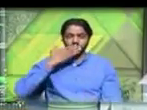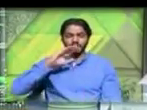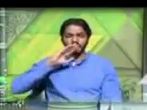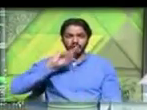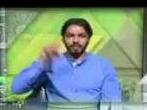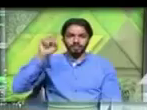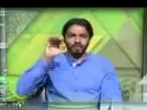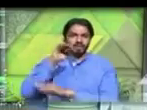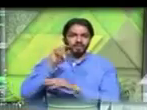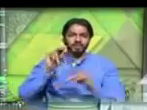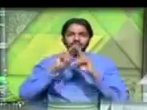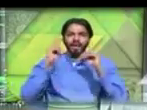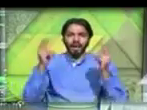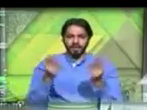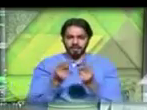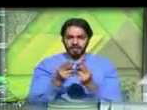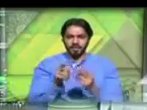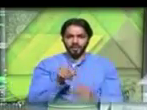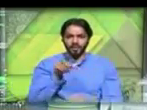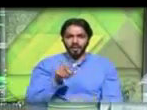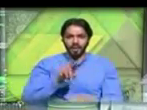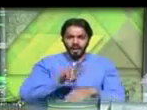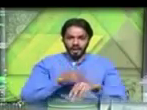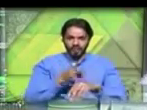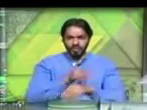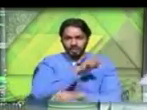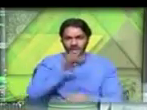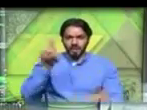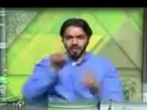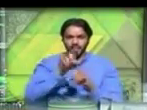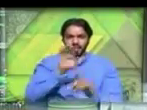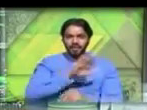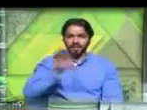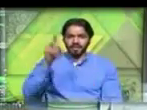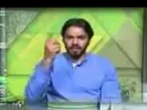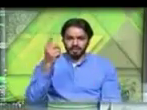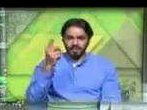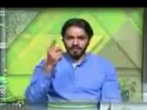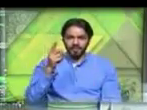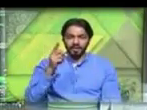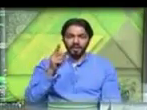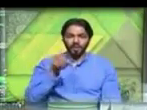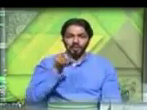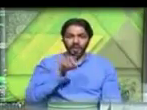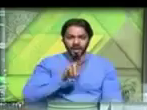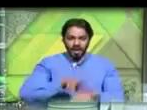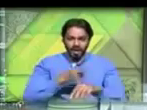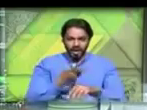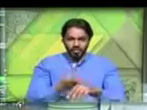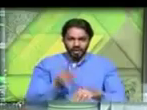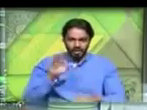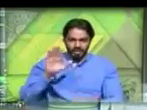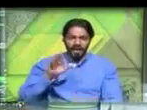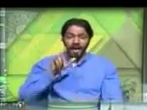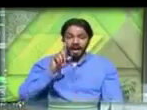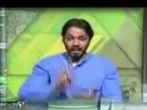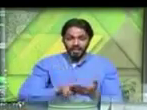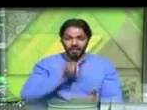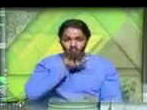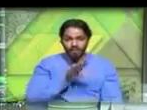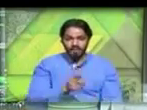الغر الميامين، اللهم صل وسلم وبارك عليه وعلى آله وأصحابه أجمعين. وبعد، فلعلك تلاحظ أننا